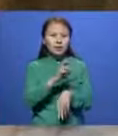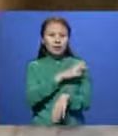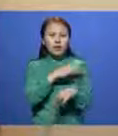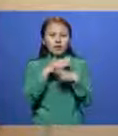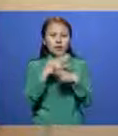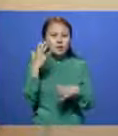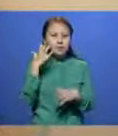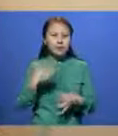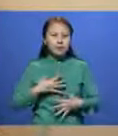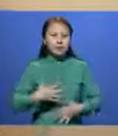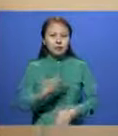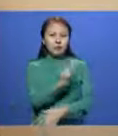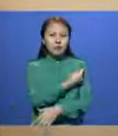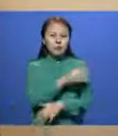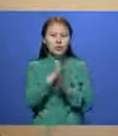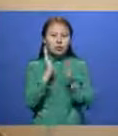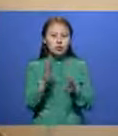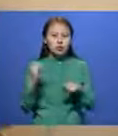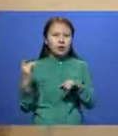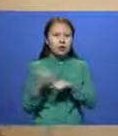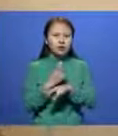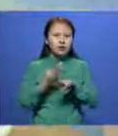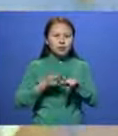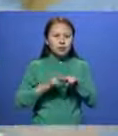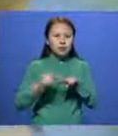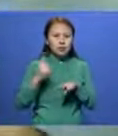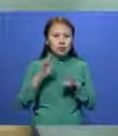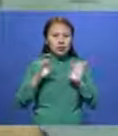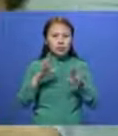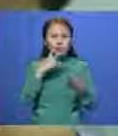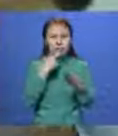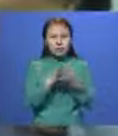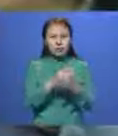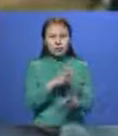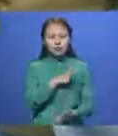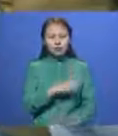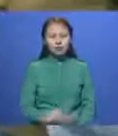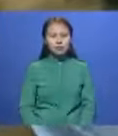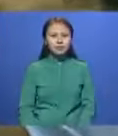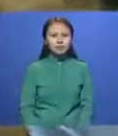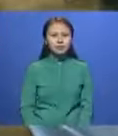мен жүкті әйелдерге егіледі. Жандарбек Бекшин өзі де алғашқылардың бірі болып тұмауға қарсы екпе жасатты.